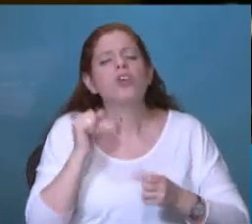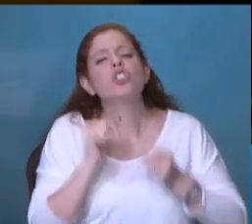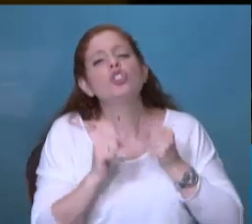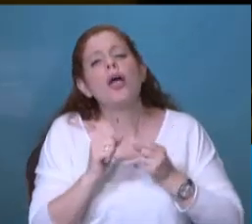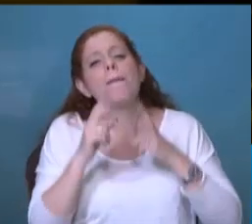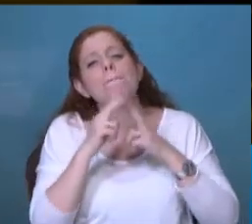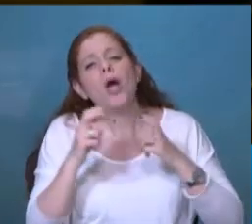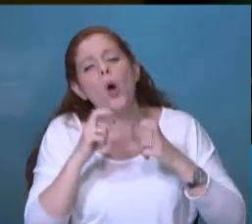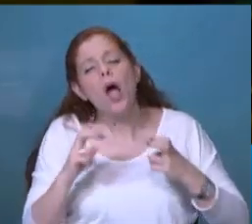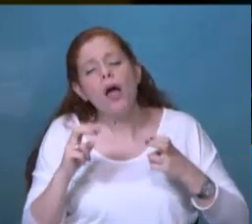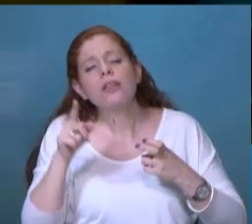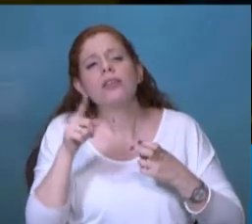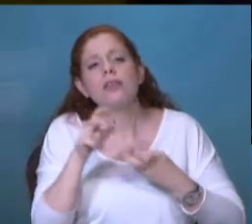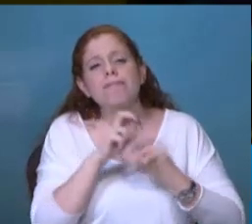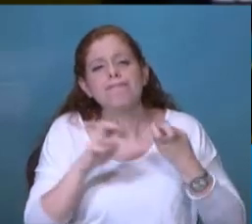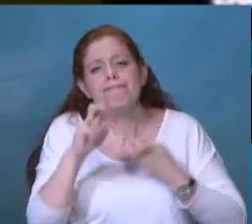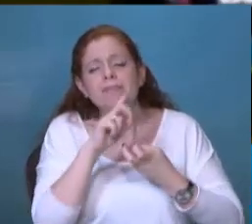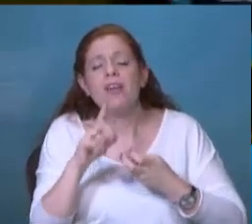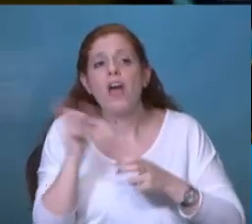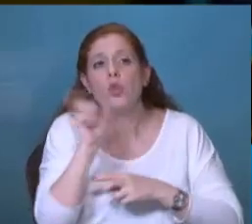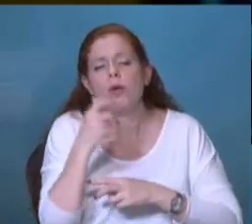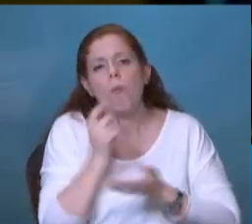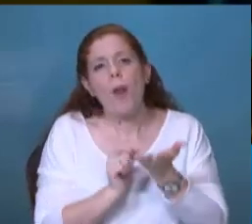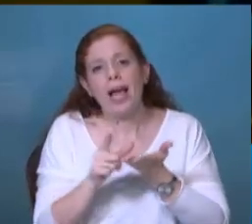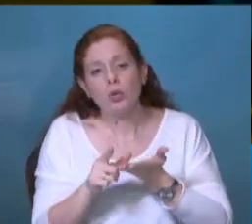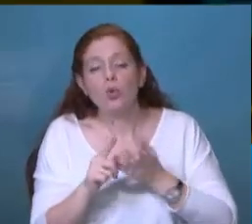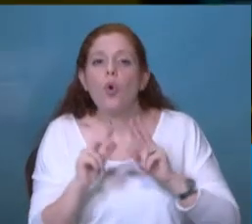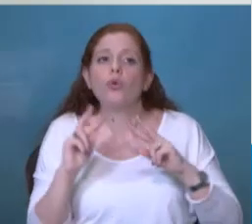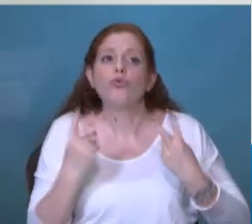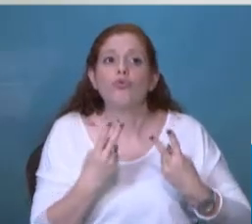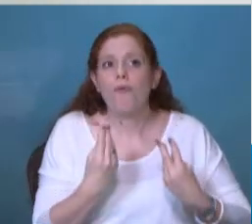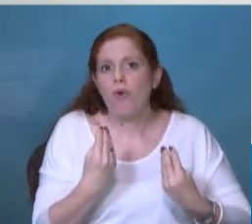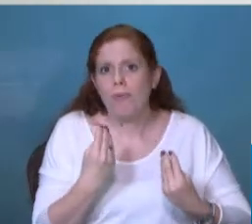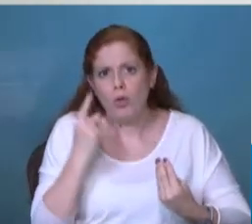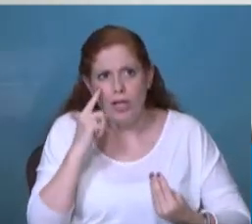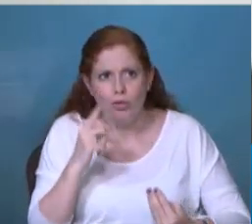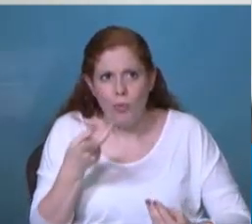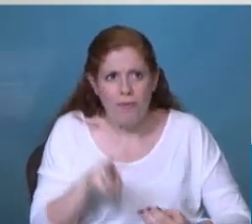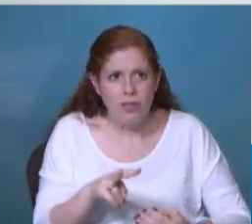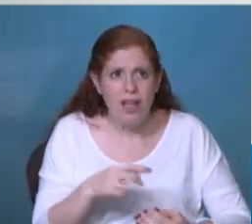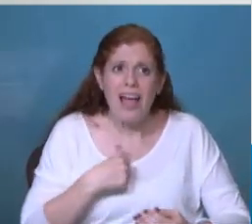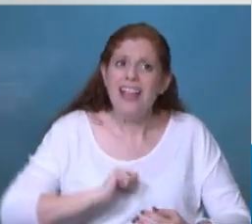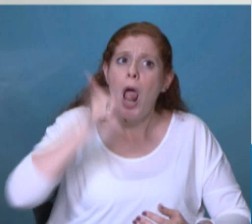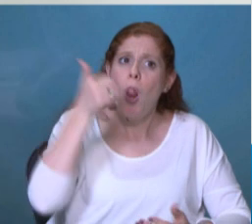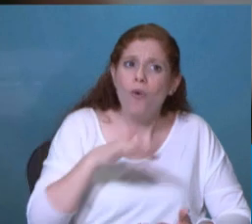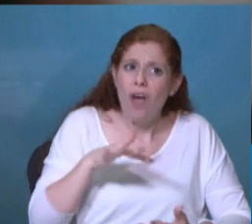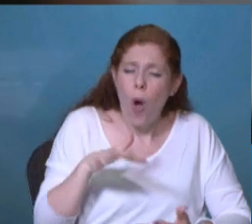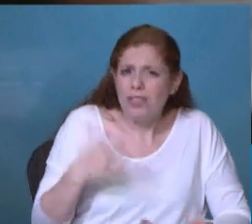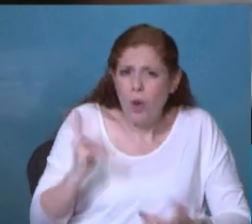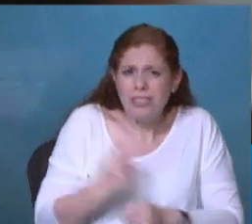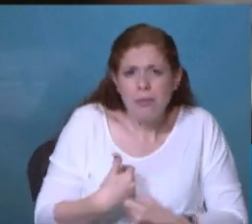בירוקרטיים, והטורקים הורו על גירושו. המוות שוב המתין מעבר לפינה. I'm Asia Europe champion. How you can do this to me?